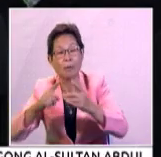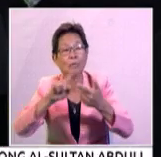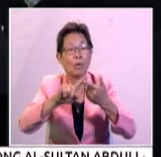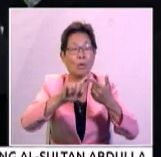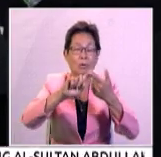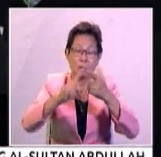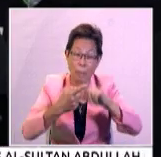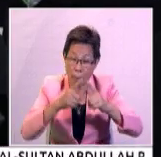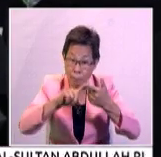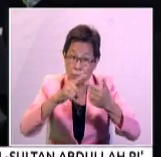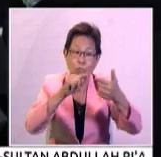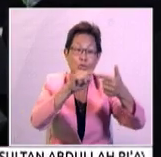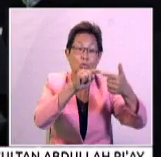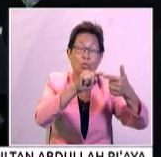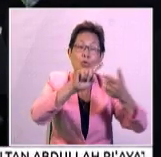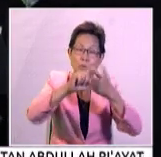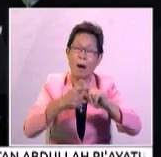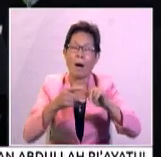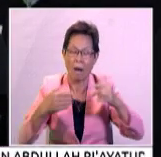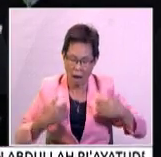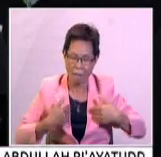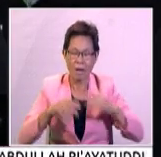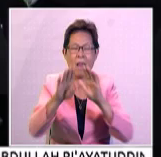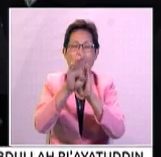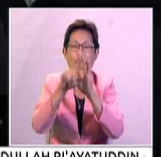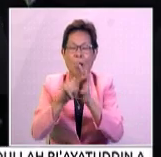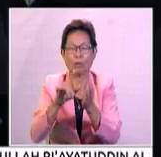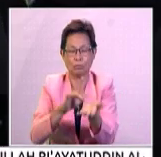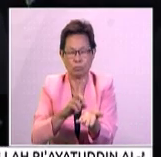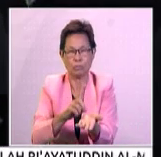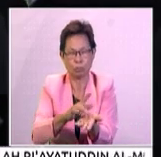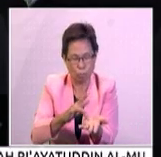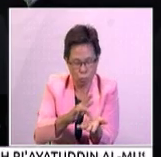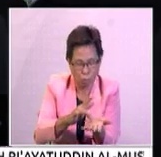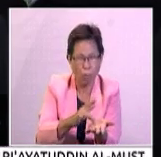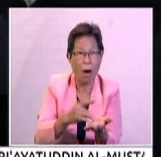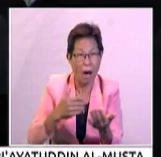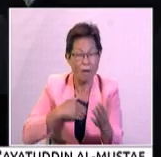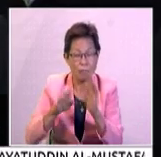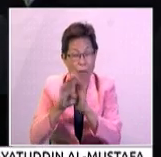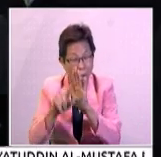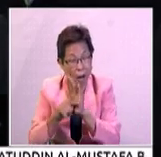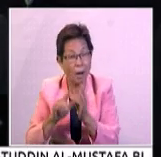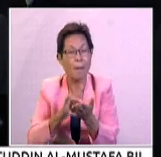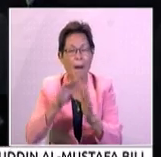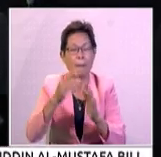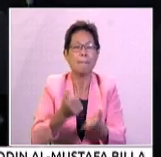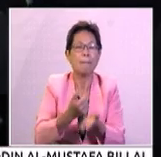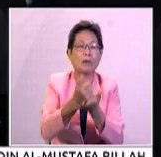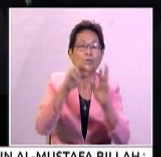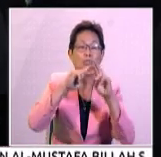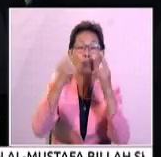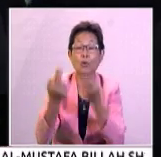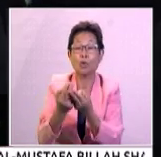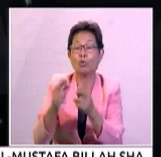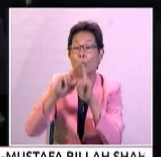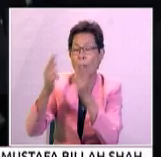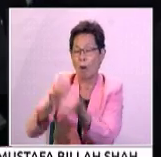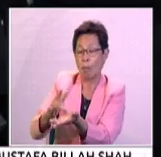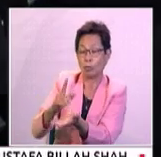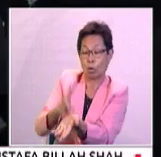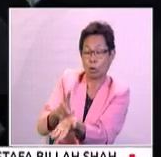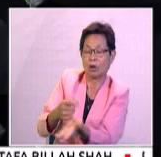yang mempunyai latar belakang perubatan yang juga dapat membantu rombongan perubatan kita dalam